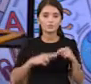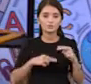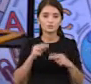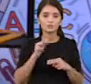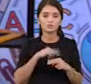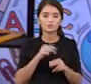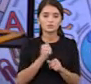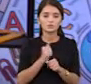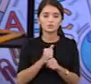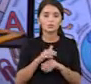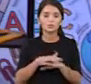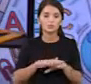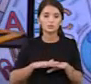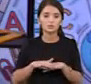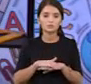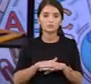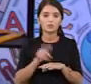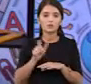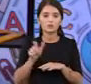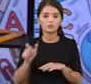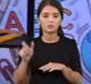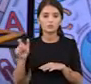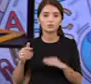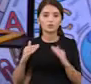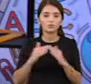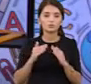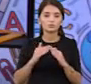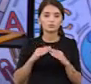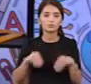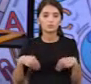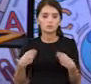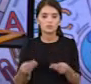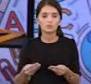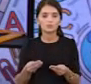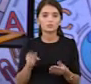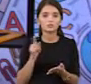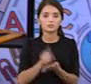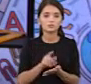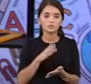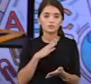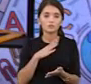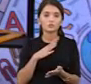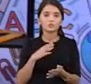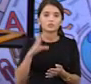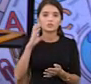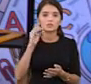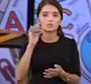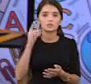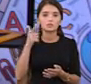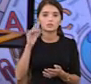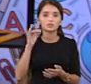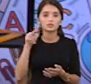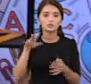bir qurilish ishi xalqimizni, aholisini uy bilan ta'minlashga topshirildi. Bu